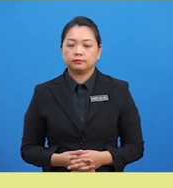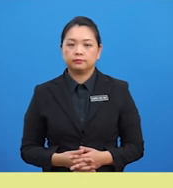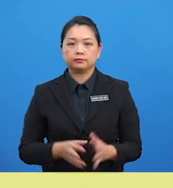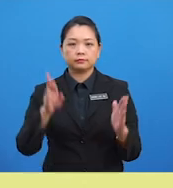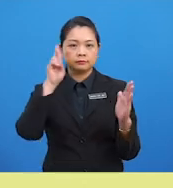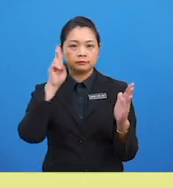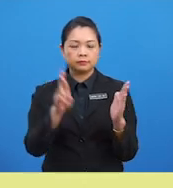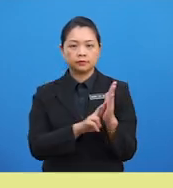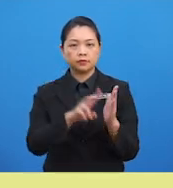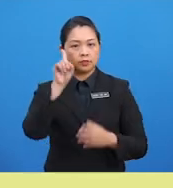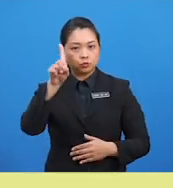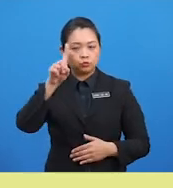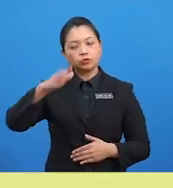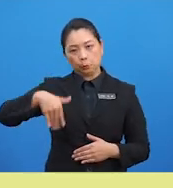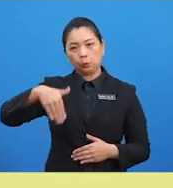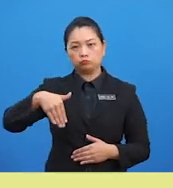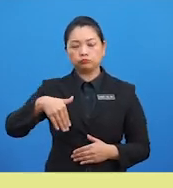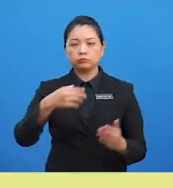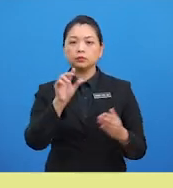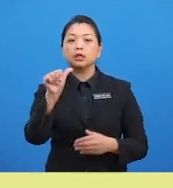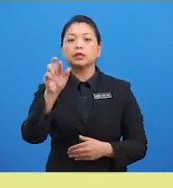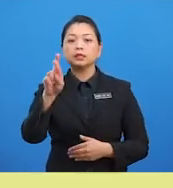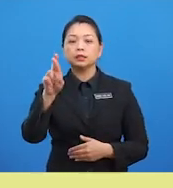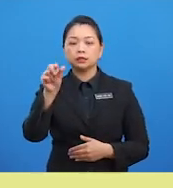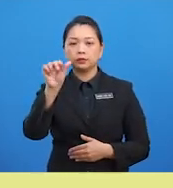Rajah 1 sebelum array.